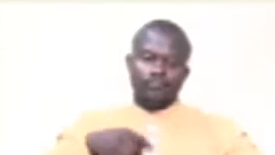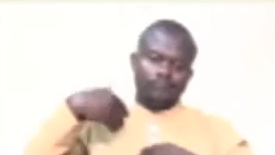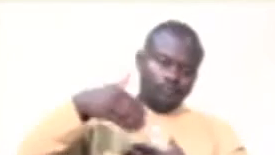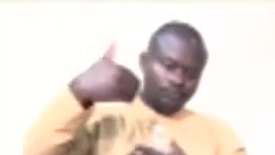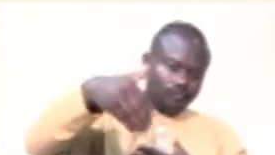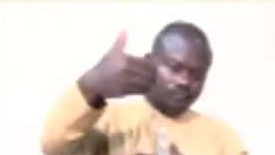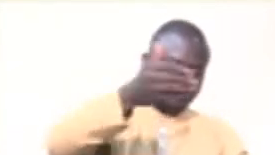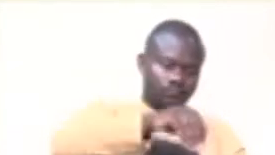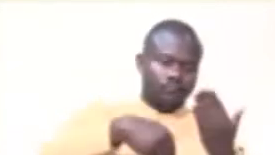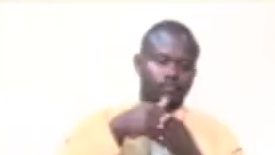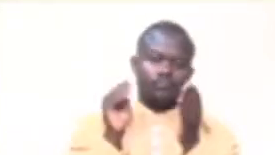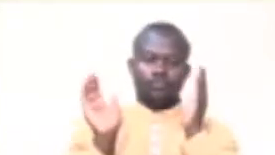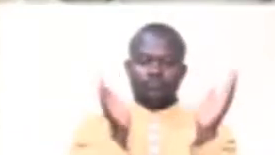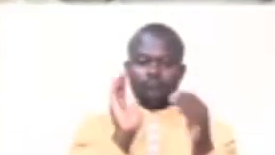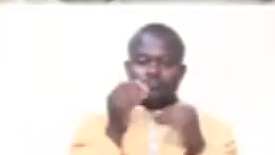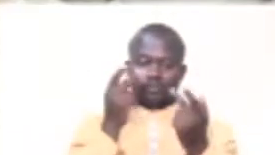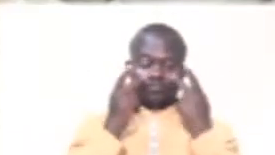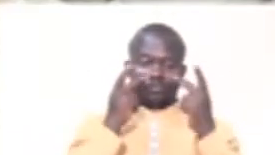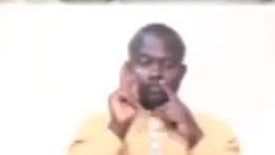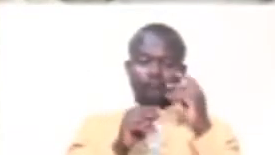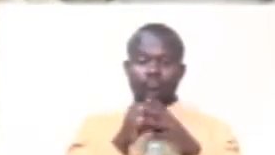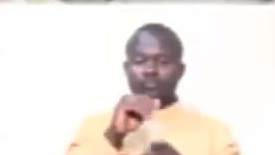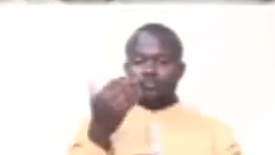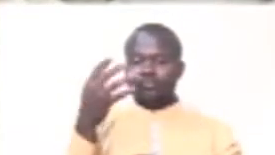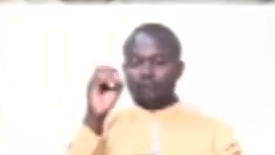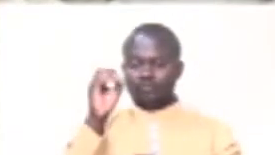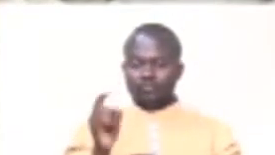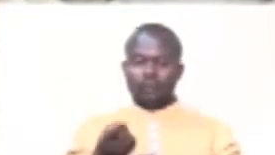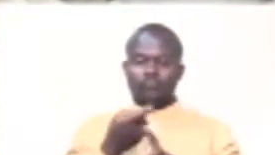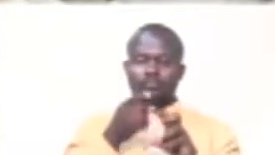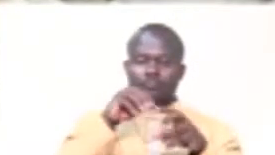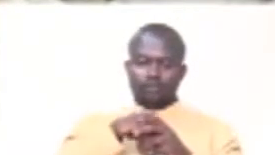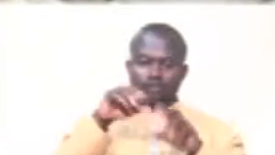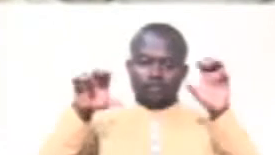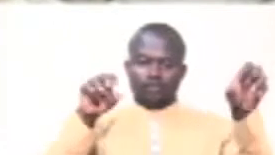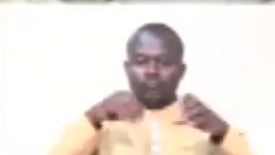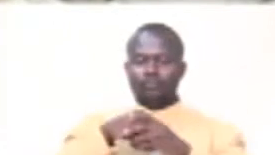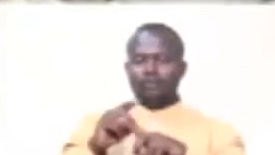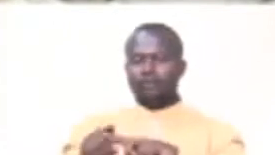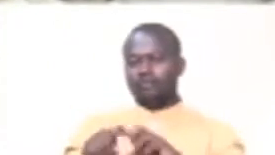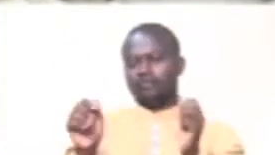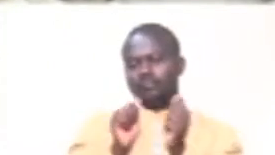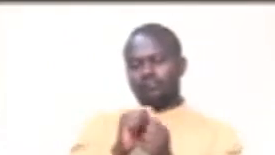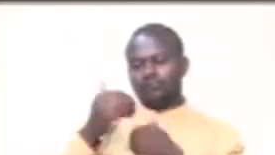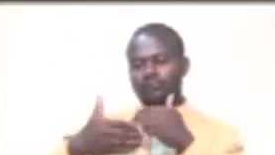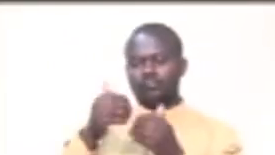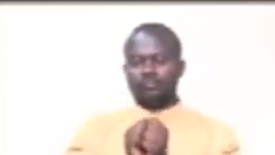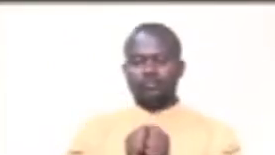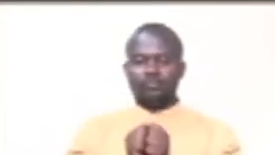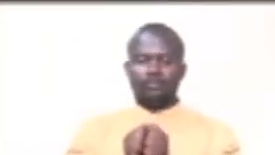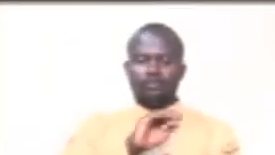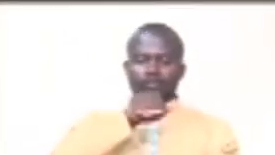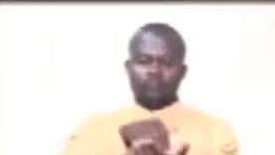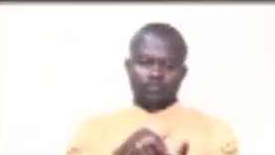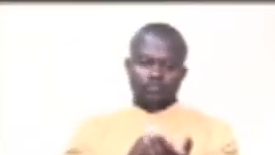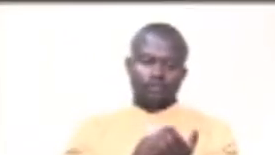munsi, ugereranyije usanga nk'abantu 50 baba baturutse mu mpande zidukikije. Iki kigo